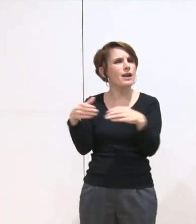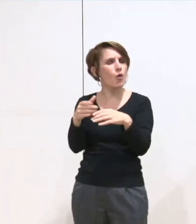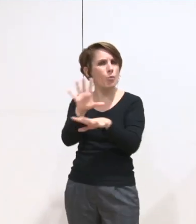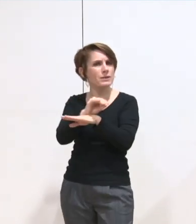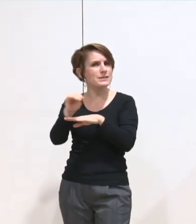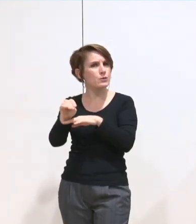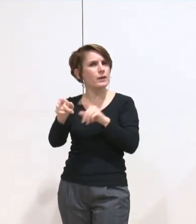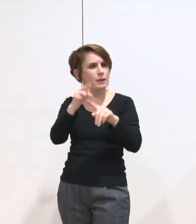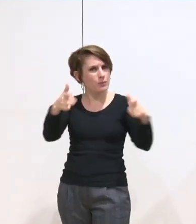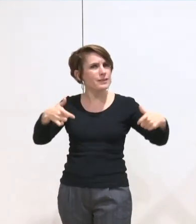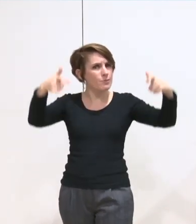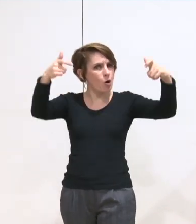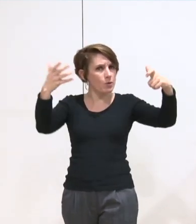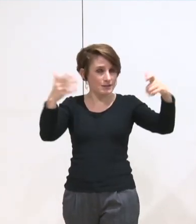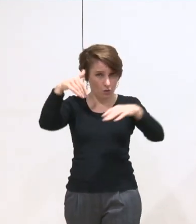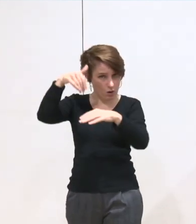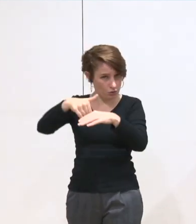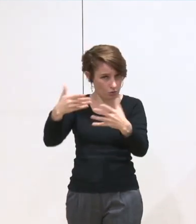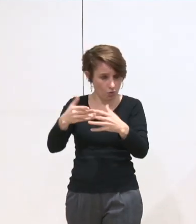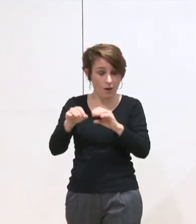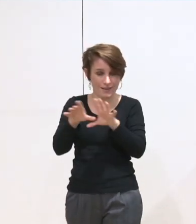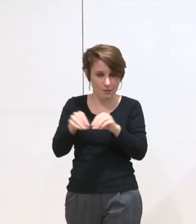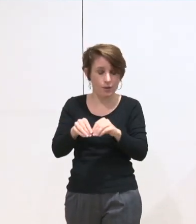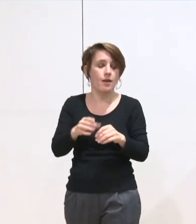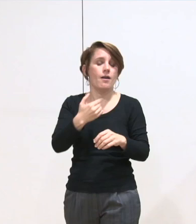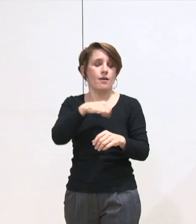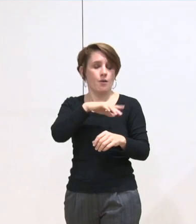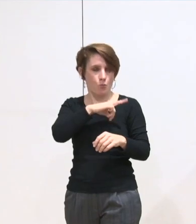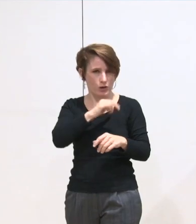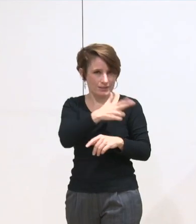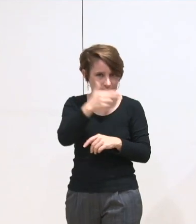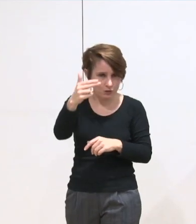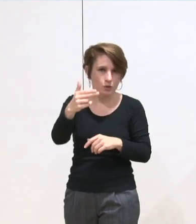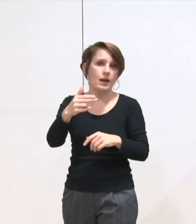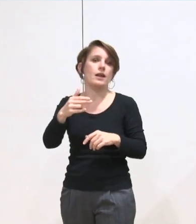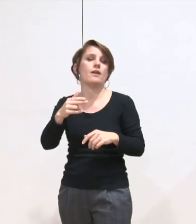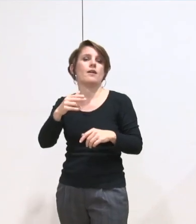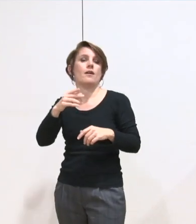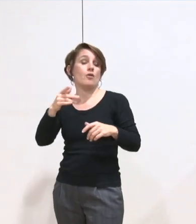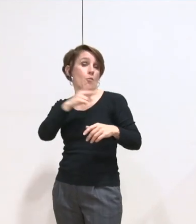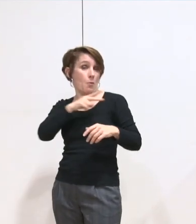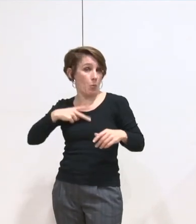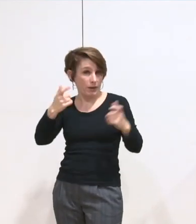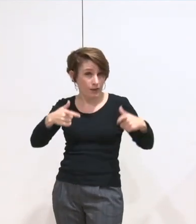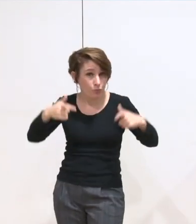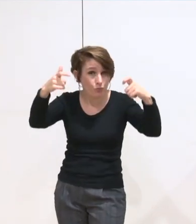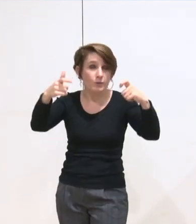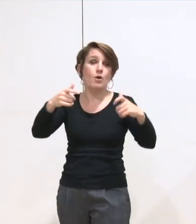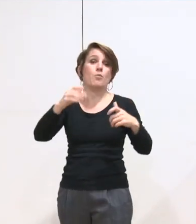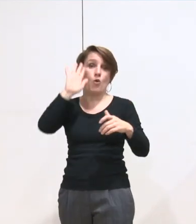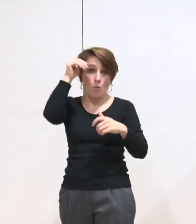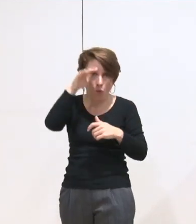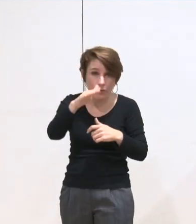une cellule qui rassemble la police nationale, le bailleur, la préfecture, le SDIS et bien évidemment notre directeur